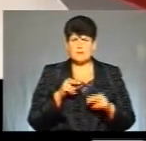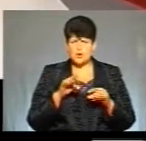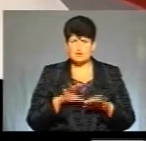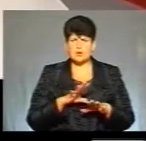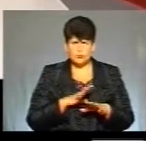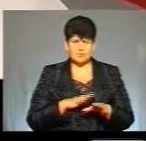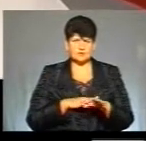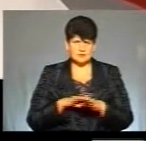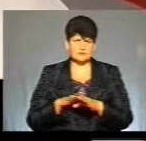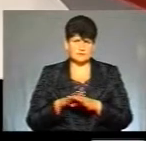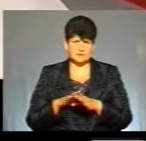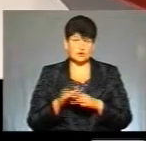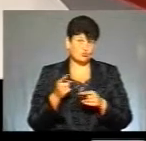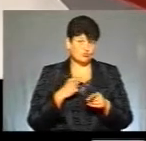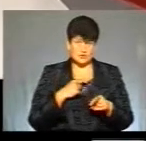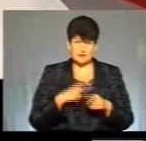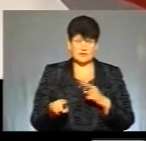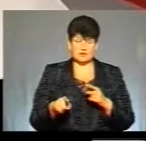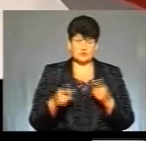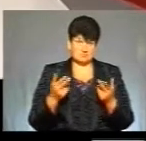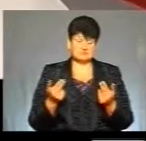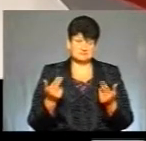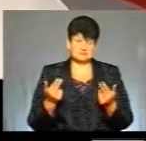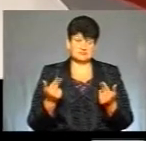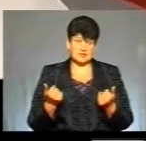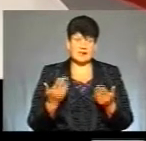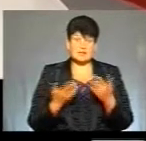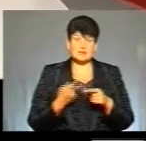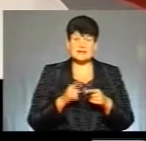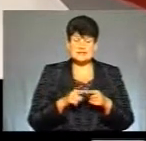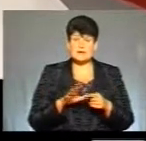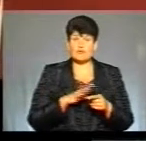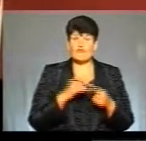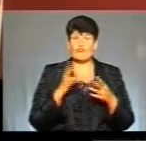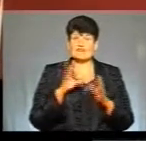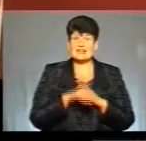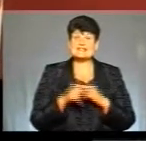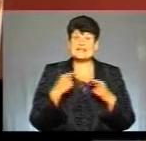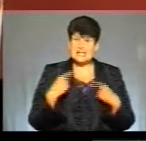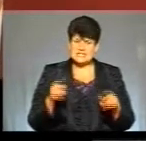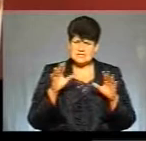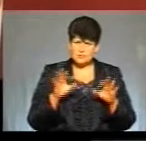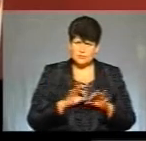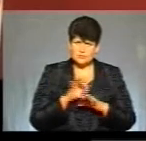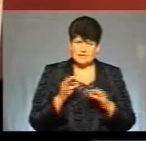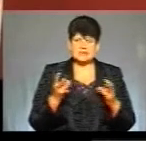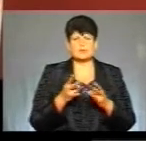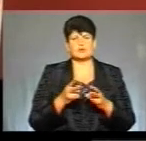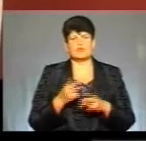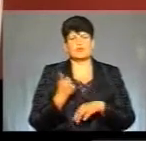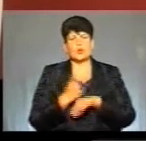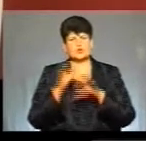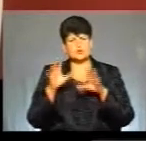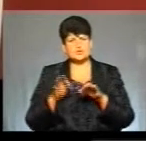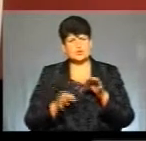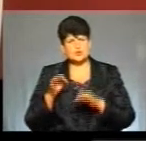тому зараз швидко... Так. Ну, власне, ми додумаємо, бо якби це був внесений інший законопроект, треба було б звертатися до Конституційного суду, він мусив давати